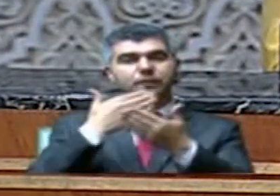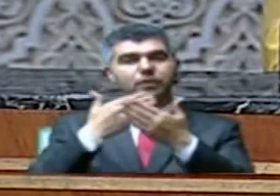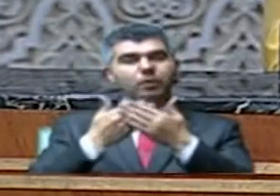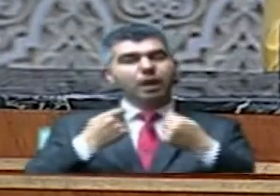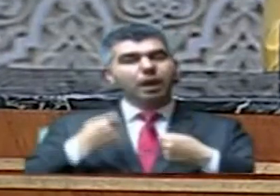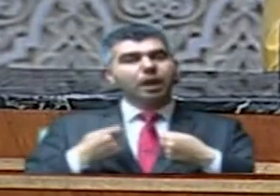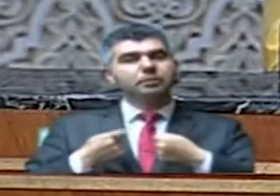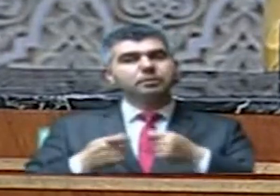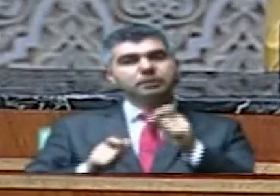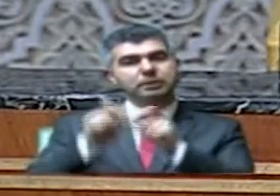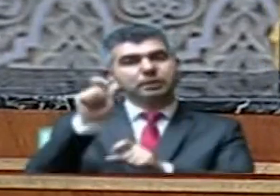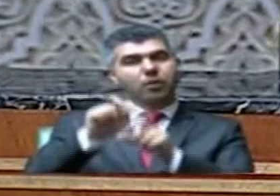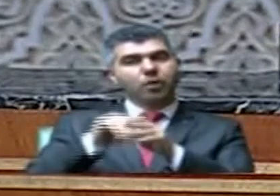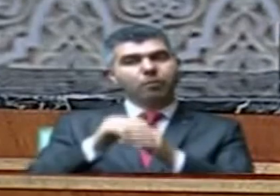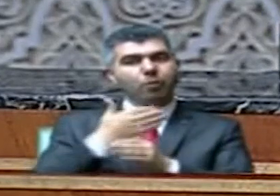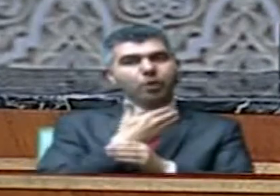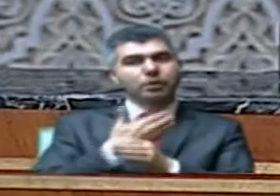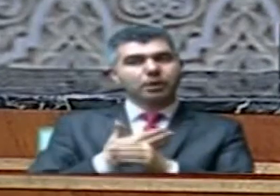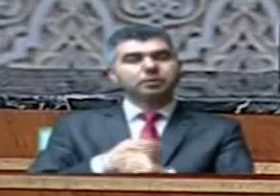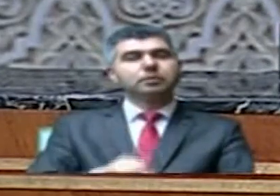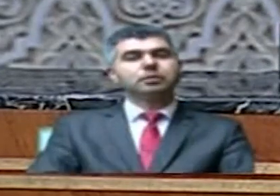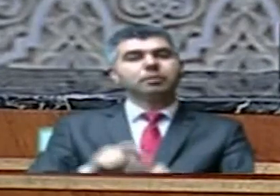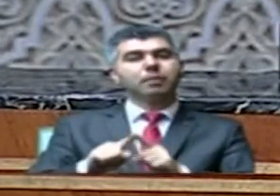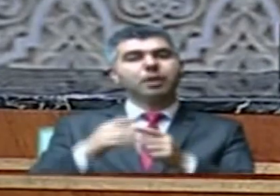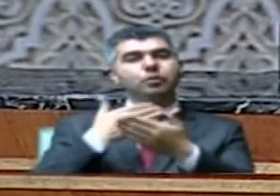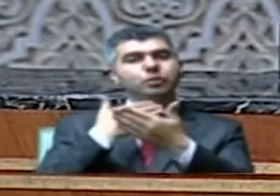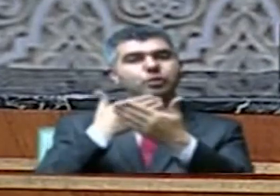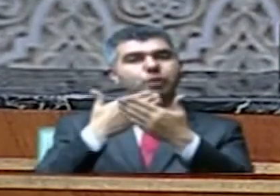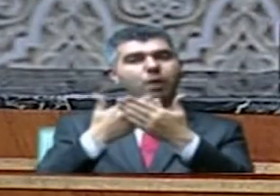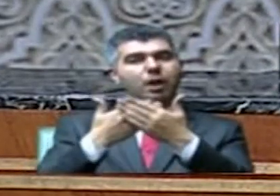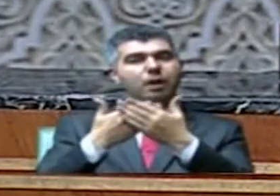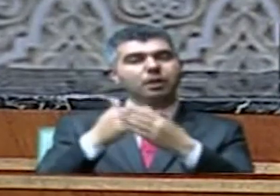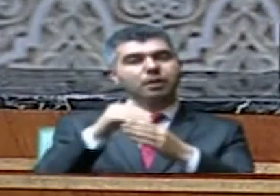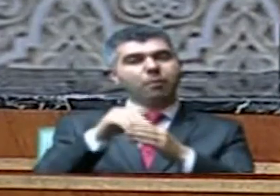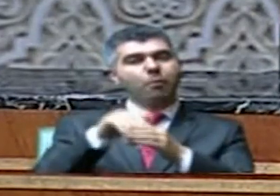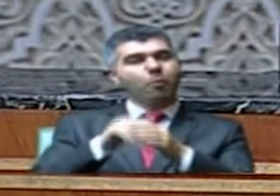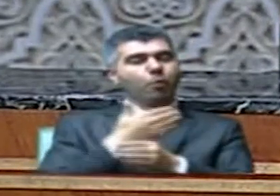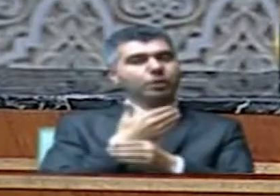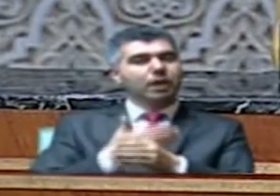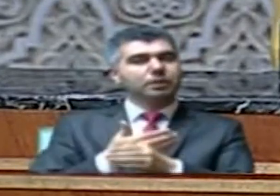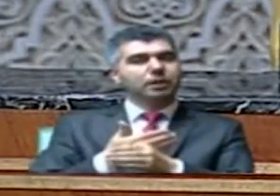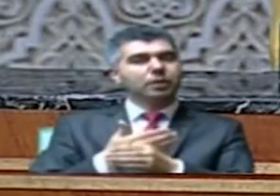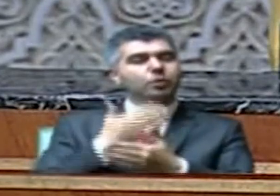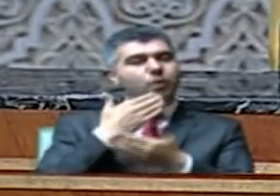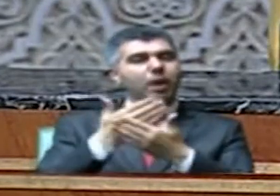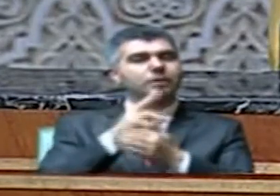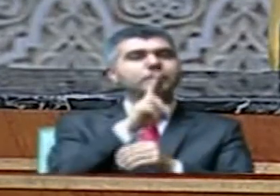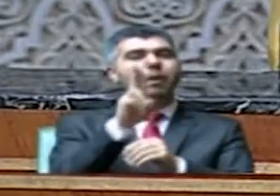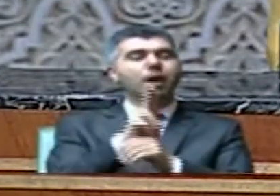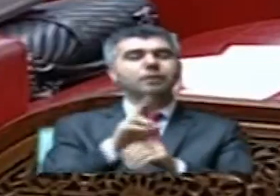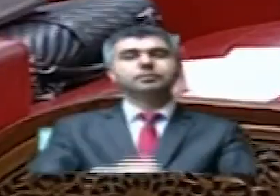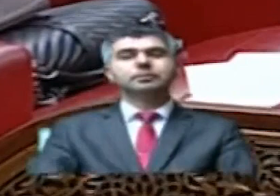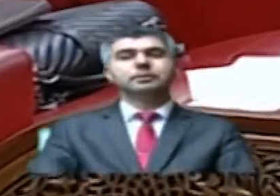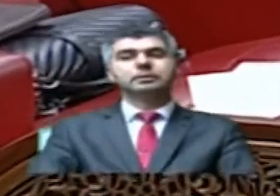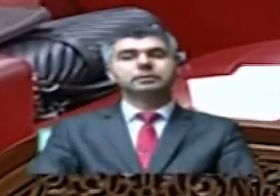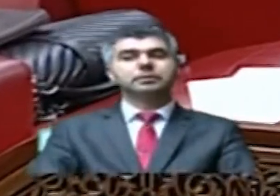السيدة السادة المستشارة المحترمين، تنشكر السيدة المستشارة المحترمة لطرح هذا السؤال.